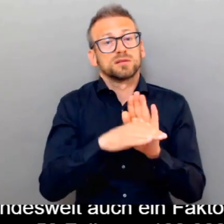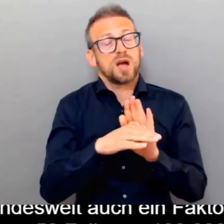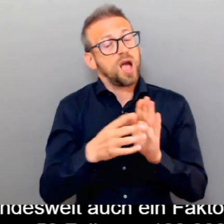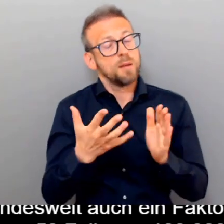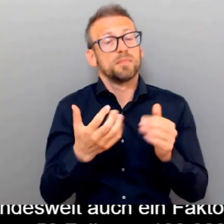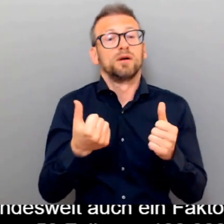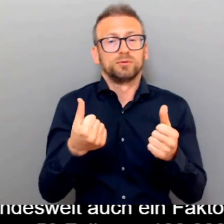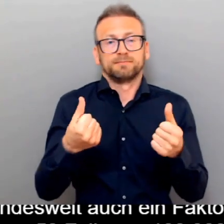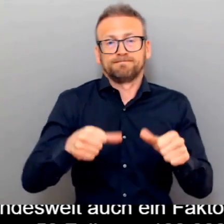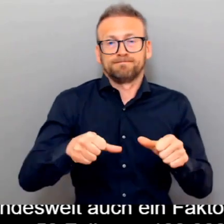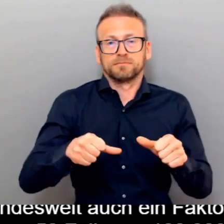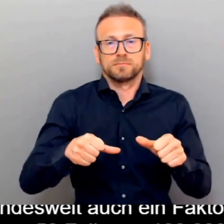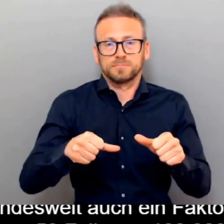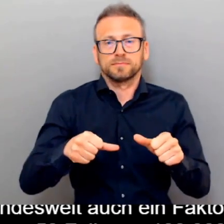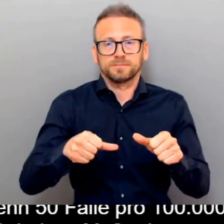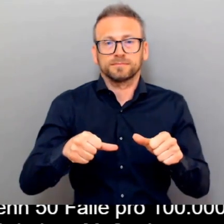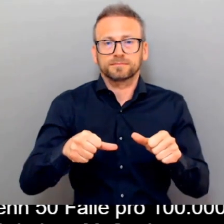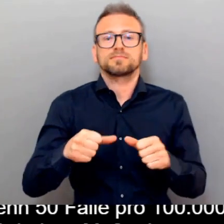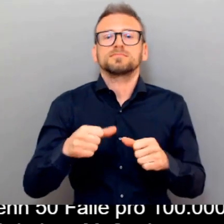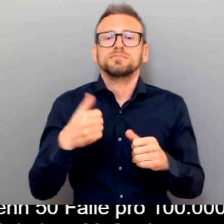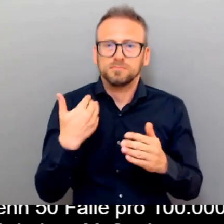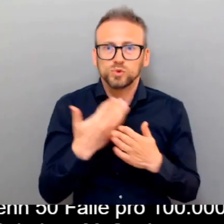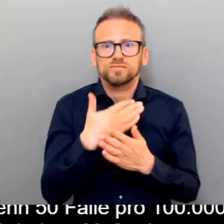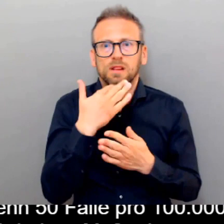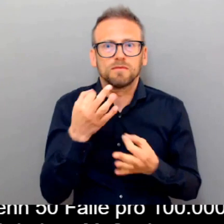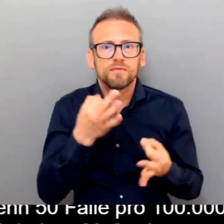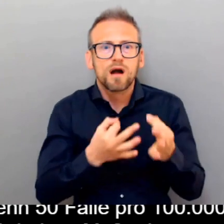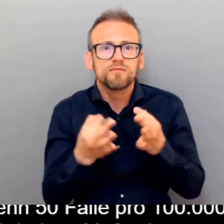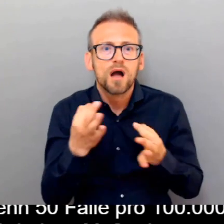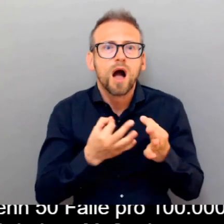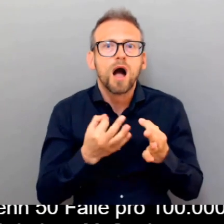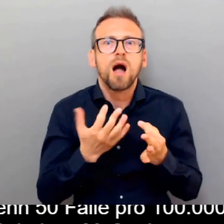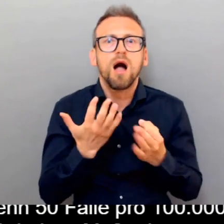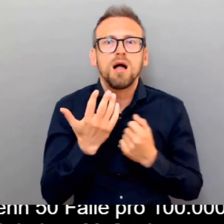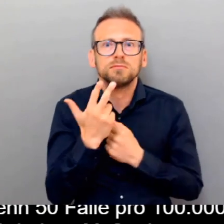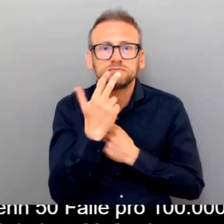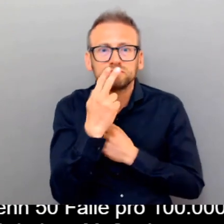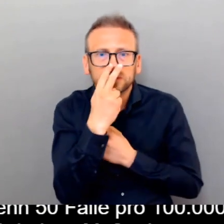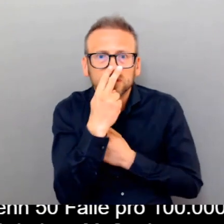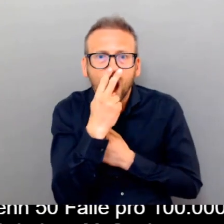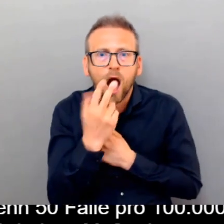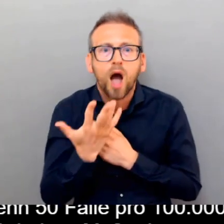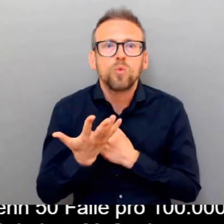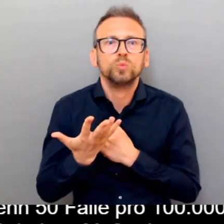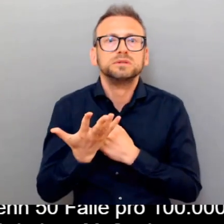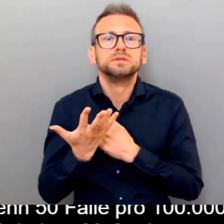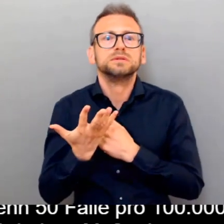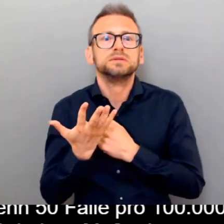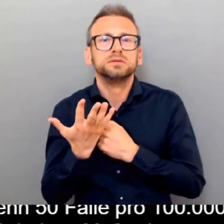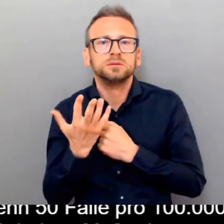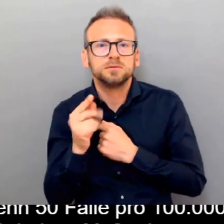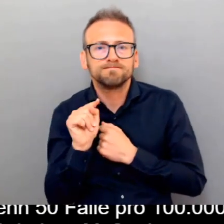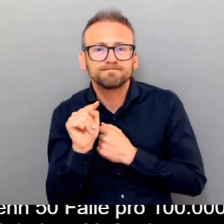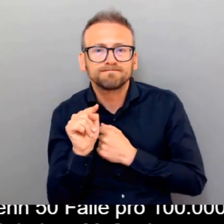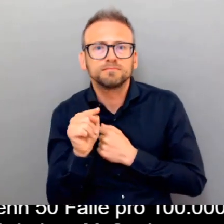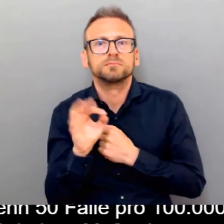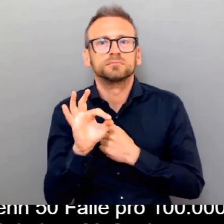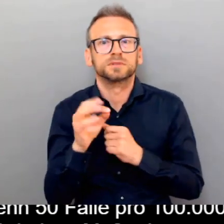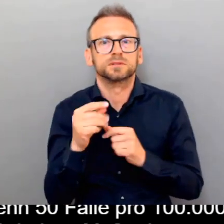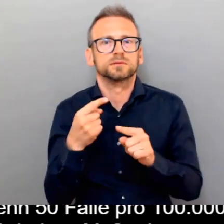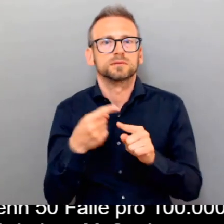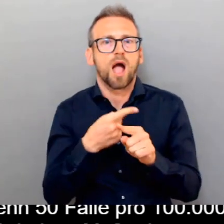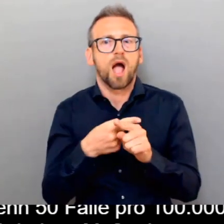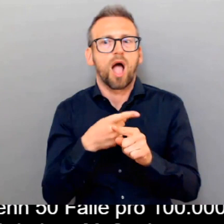Das heißt, dass unser Landesamt für Gesundheit, der hat Dr. Zapf mit seinen Mitarbeitern, wenn 35 Fälle pro